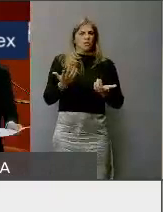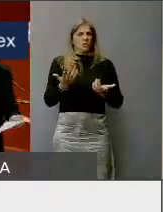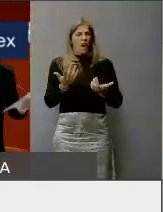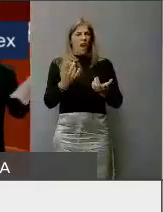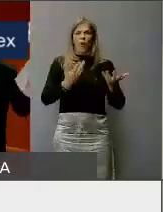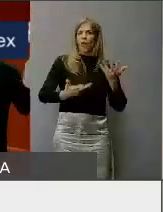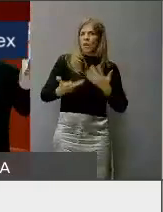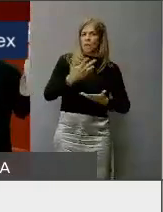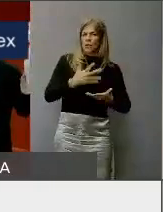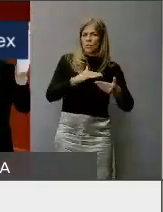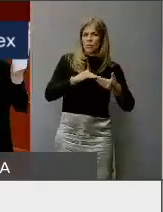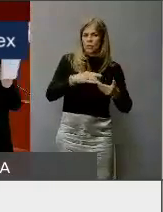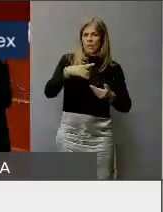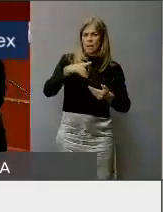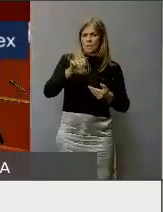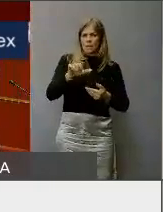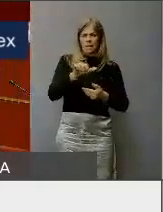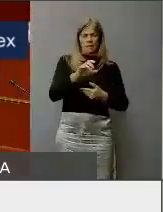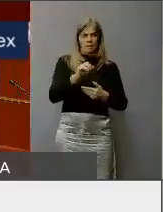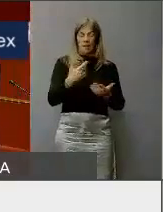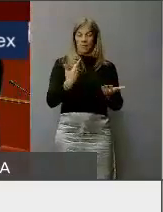collaborazione con l'associazione pesca